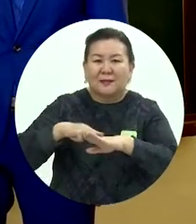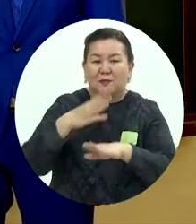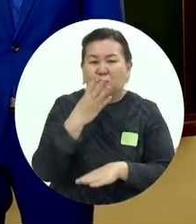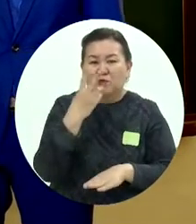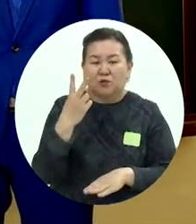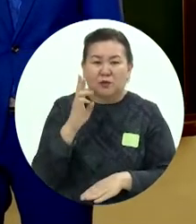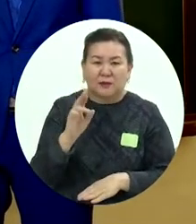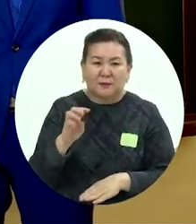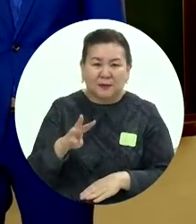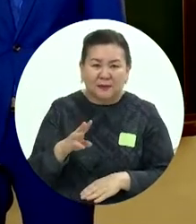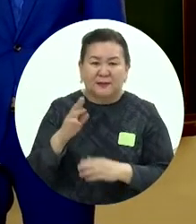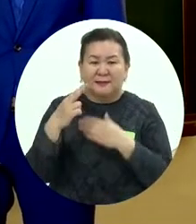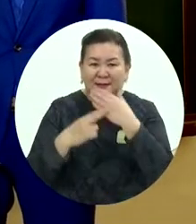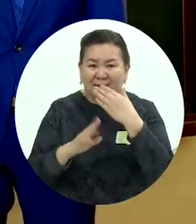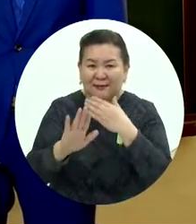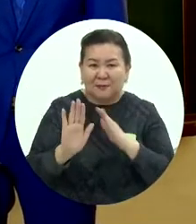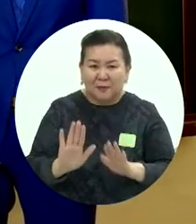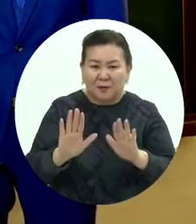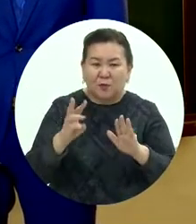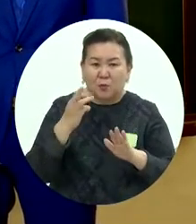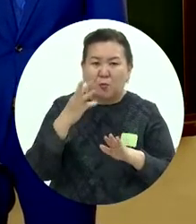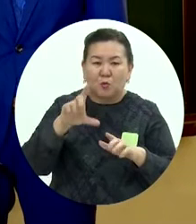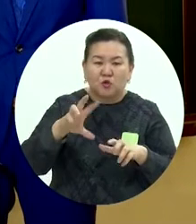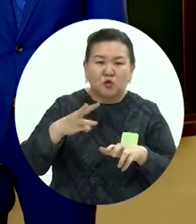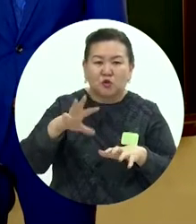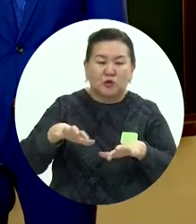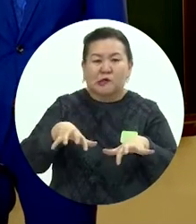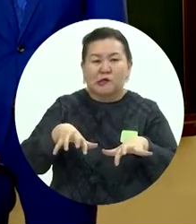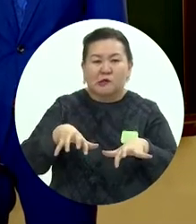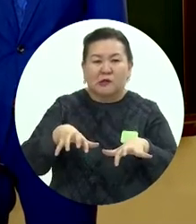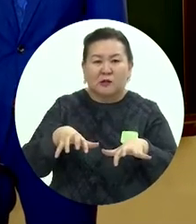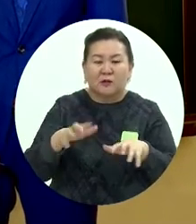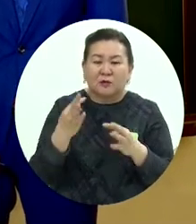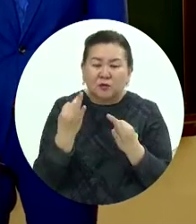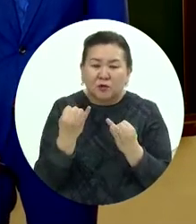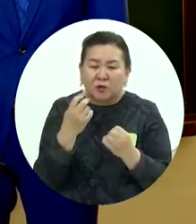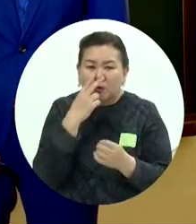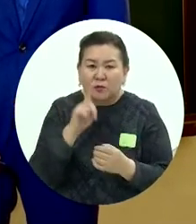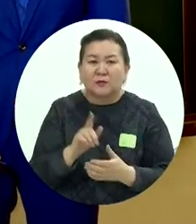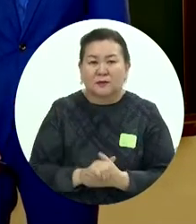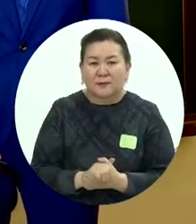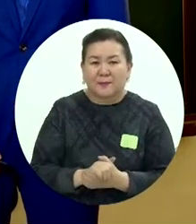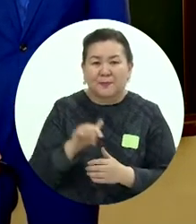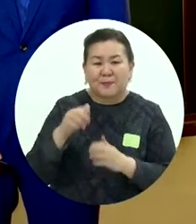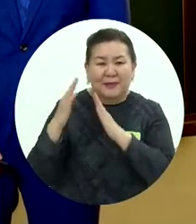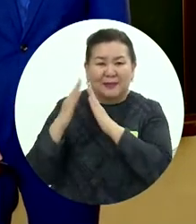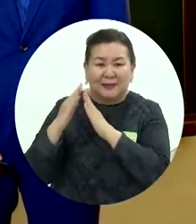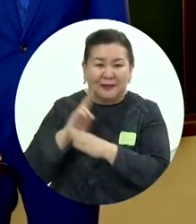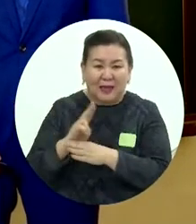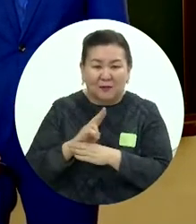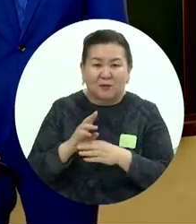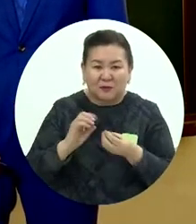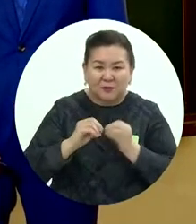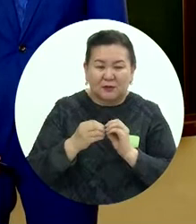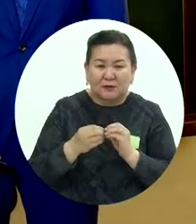км квадратаар багассан. Цаашид энэ хэвээр байвал мөсөн голууд хэдийн хугацааны дараа бүр мөсөн хайлт усыг тооцоолоорой. За тэгэхээр энэ даалгавар хийхийн тулд